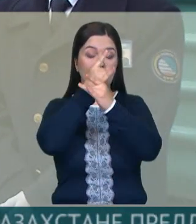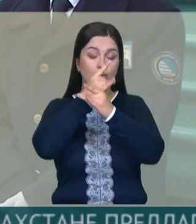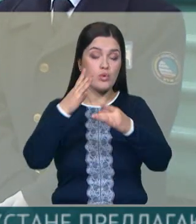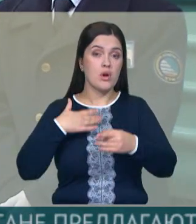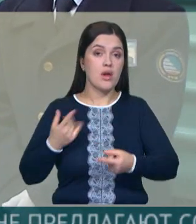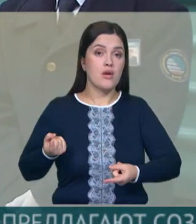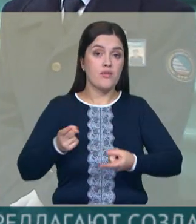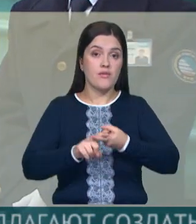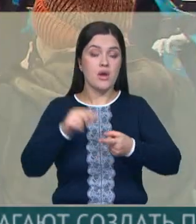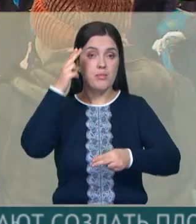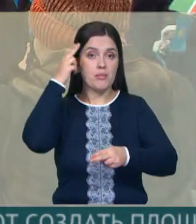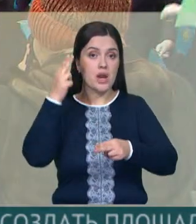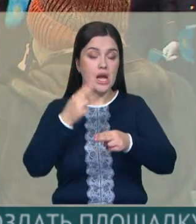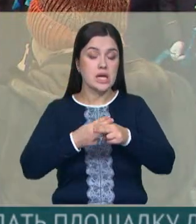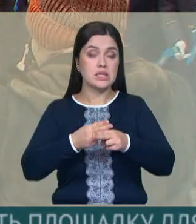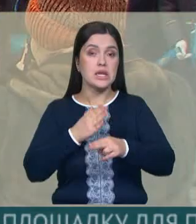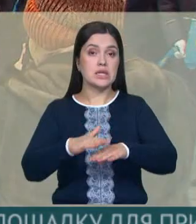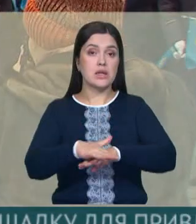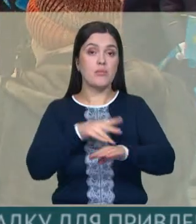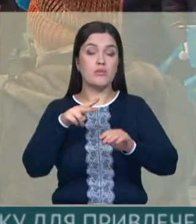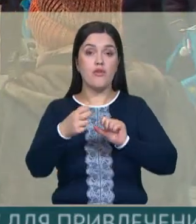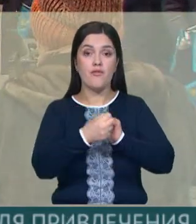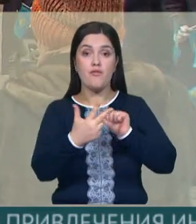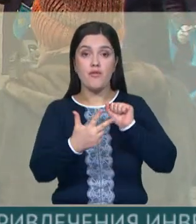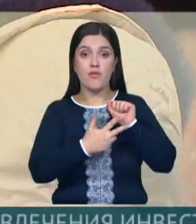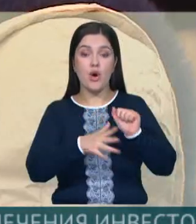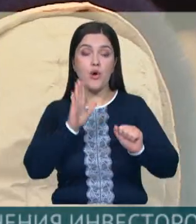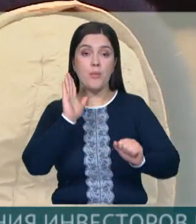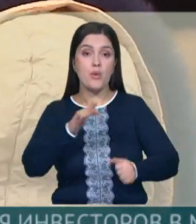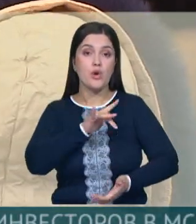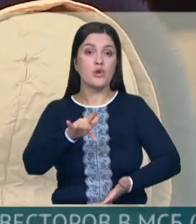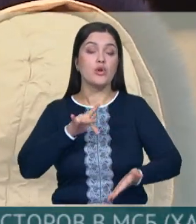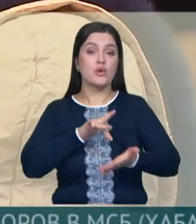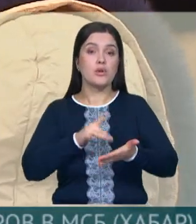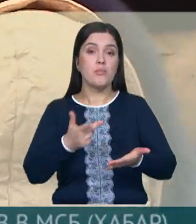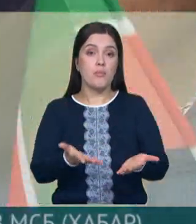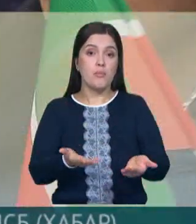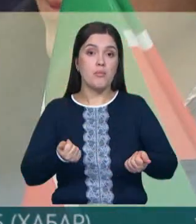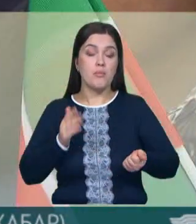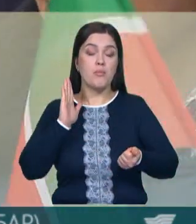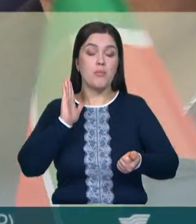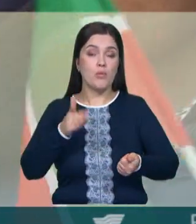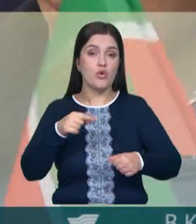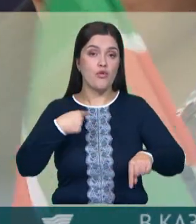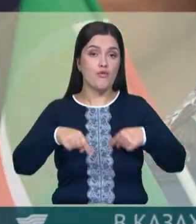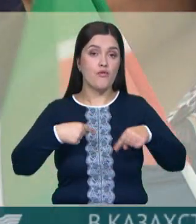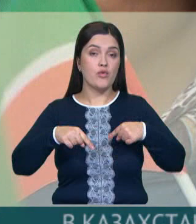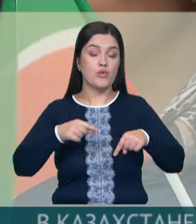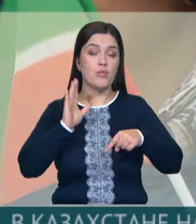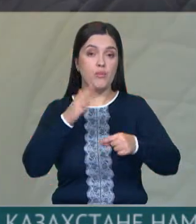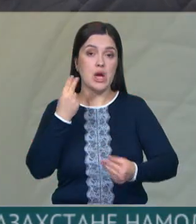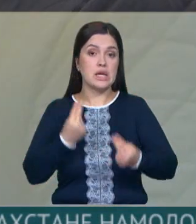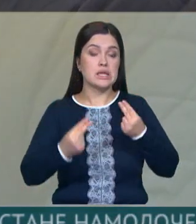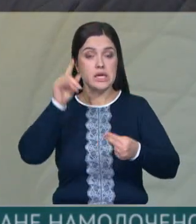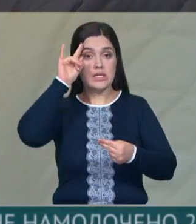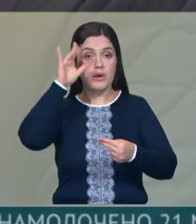нами, нашим братским народом. В 2018-м Казань станет одним из городов, который примет чемпионат мира по футболу. С новым маршрутом